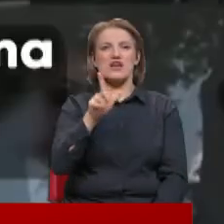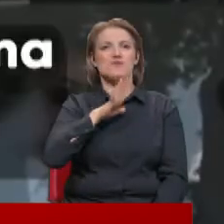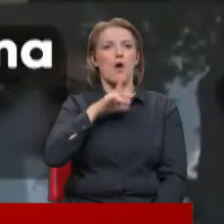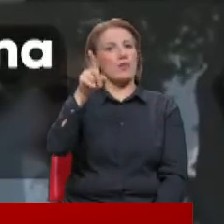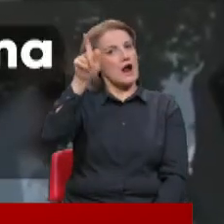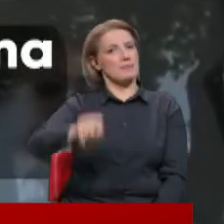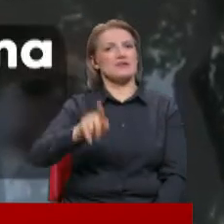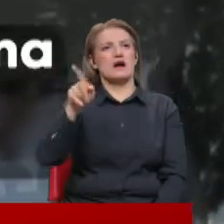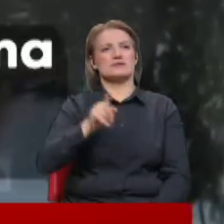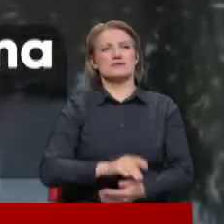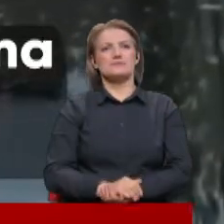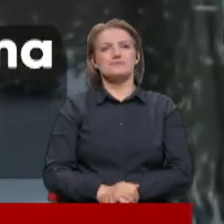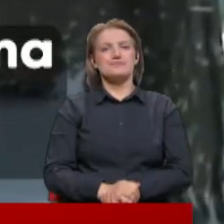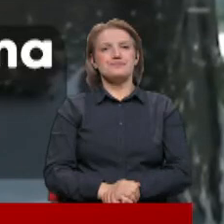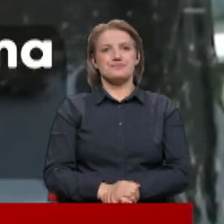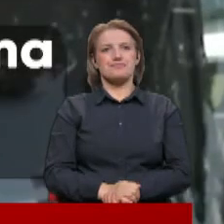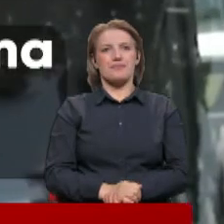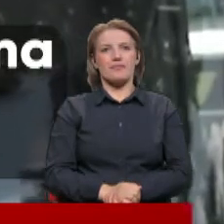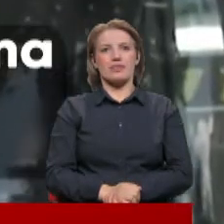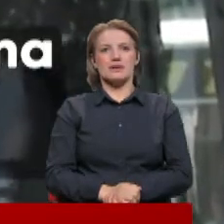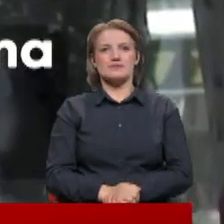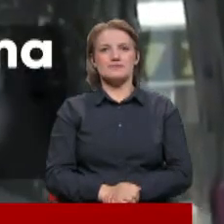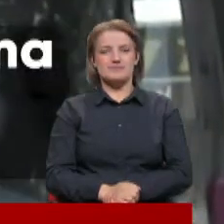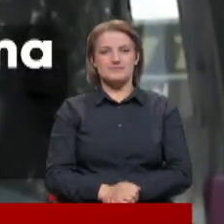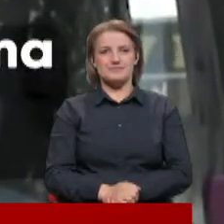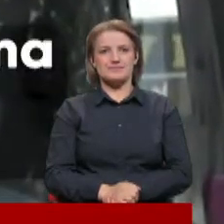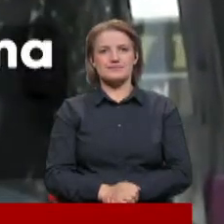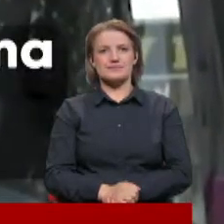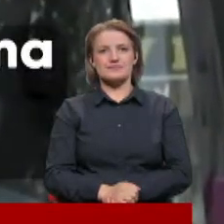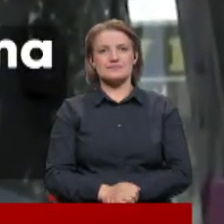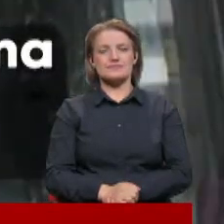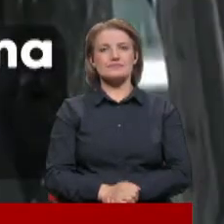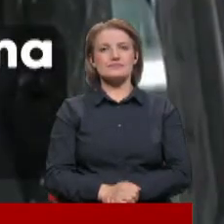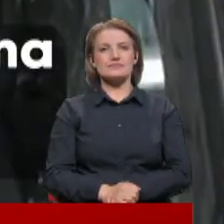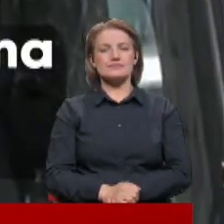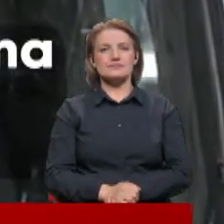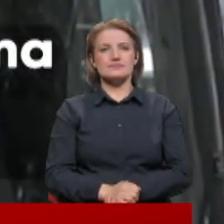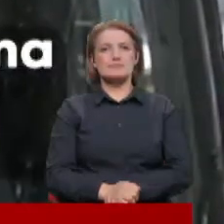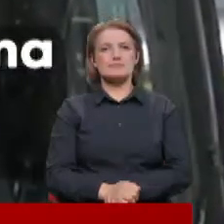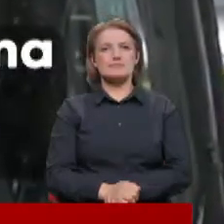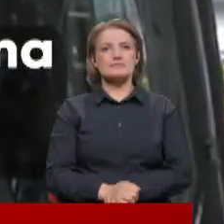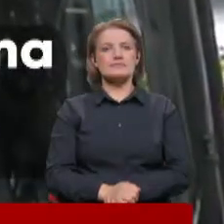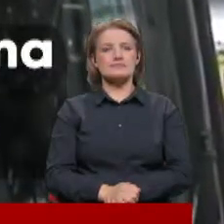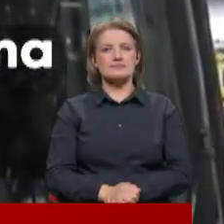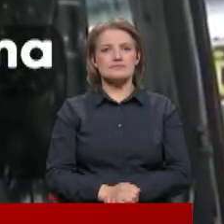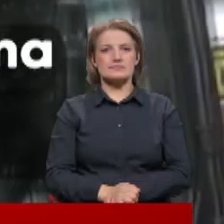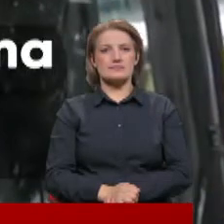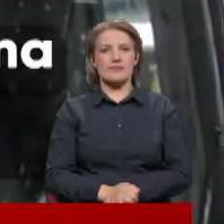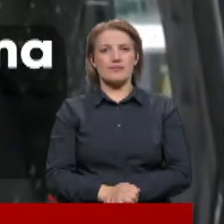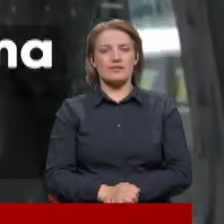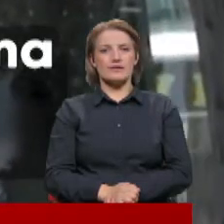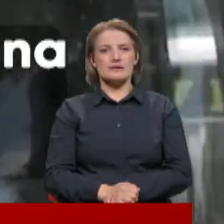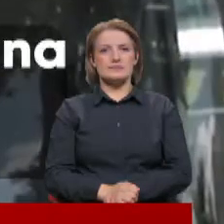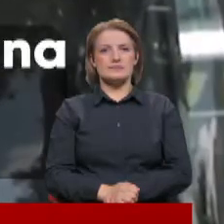yaptılar terbiye müsait O sözleri söylemeye Ama diyemedim Bu ülkenin Cumhurbaşkanı